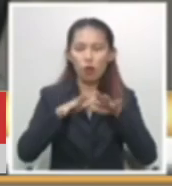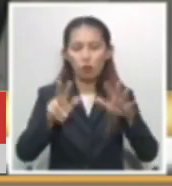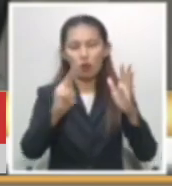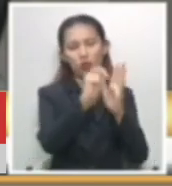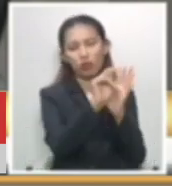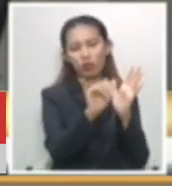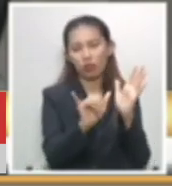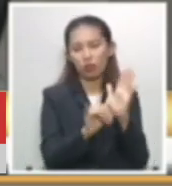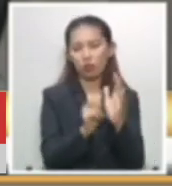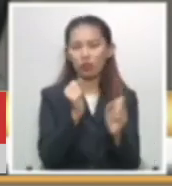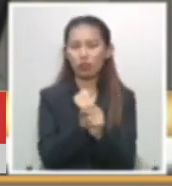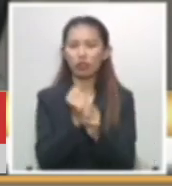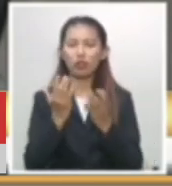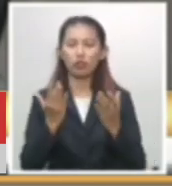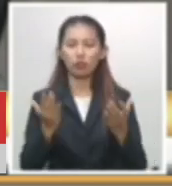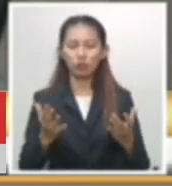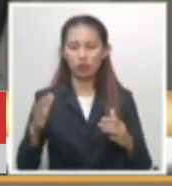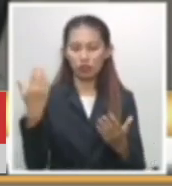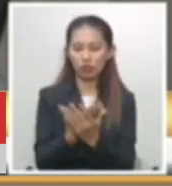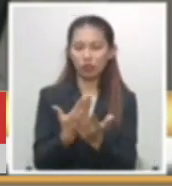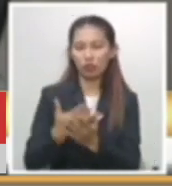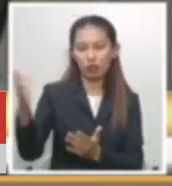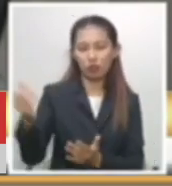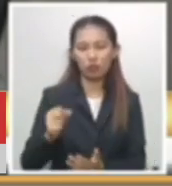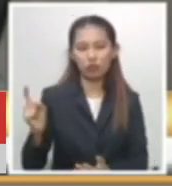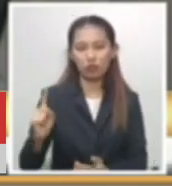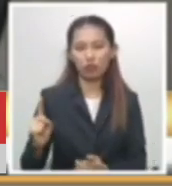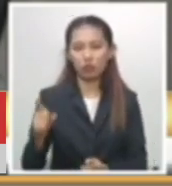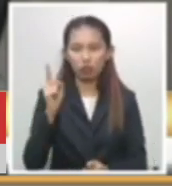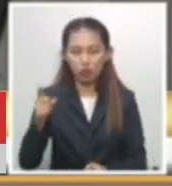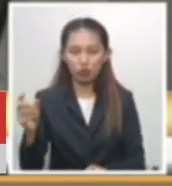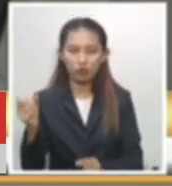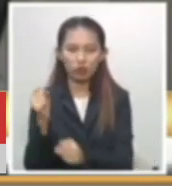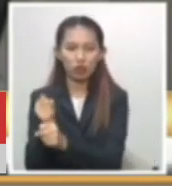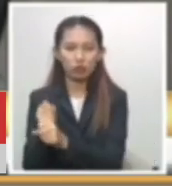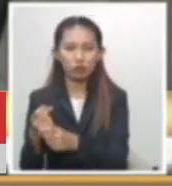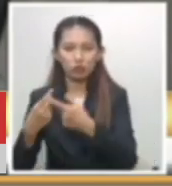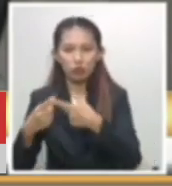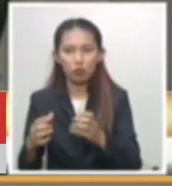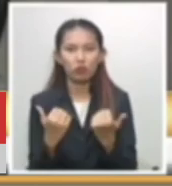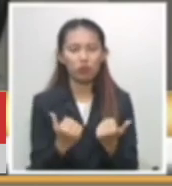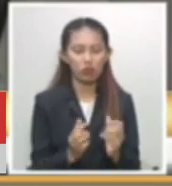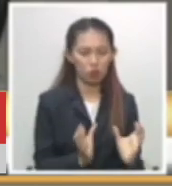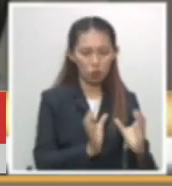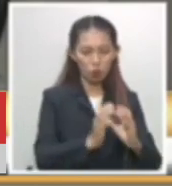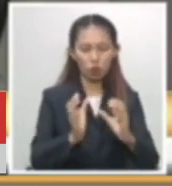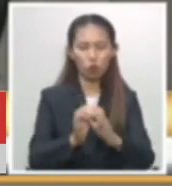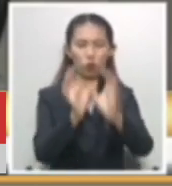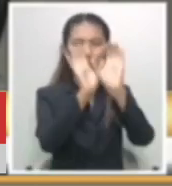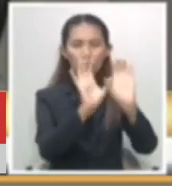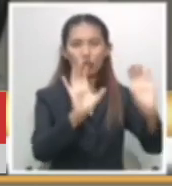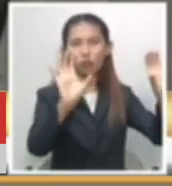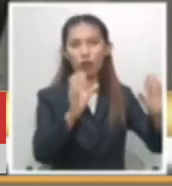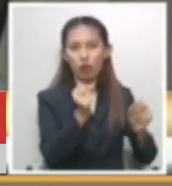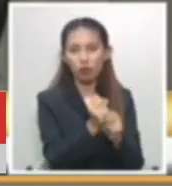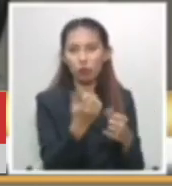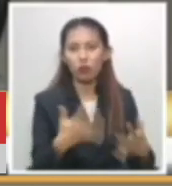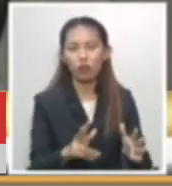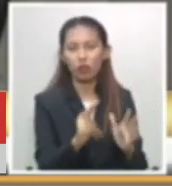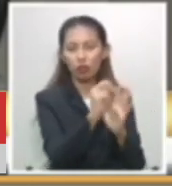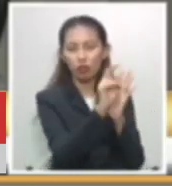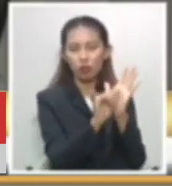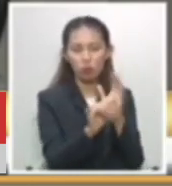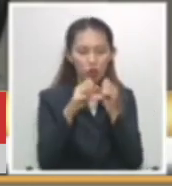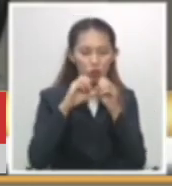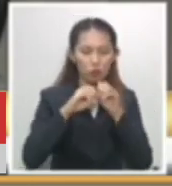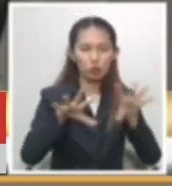ไหนแล้วต้องทำเวลานี้พรรคใหญ่ๆรัฐบาล3พรรคทำหรือยังตามสัญญา